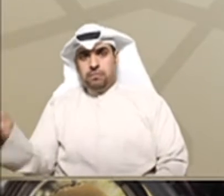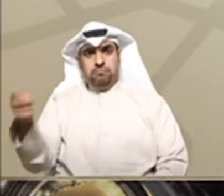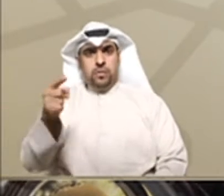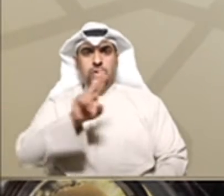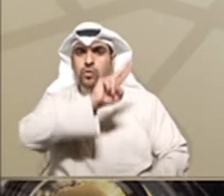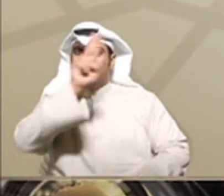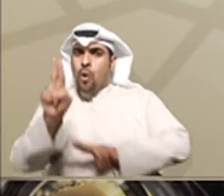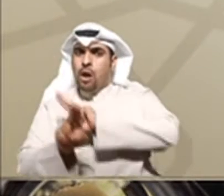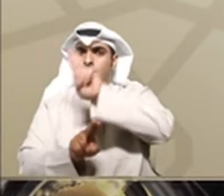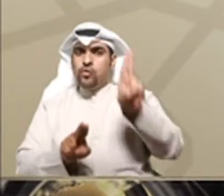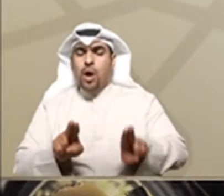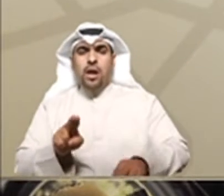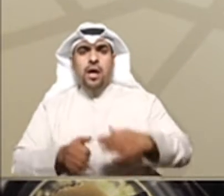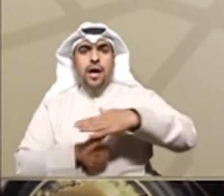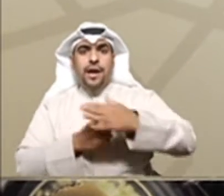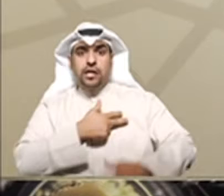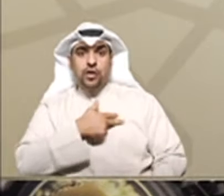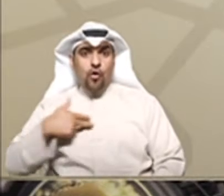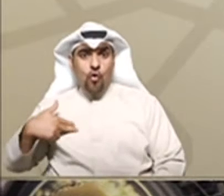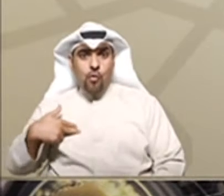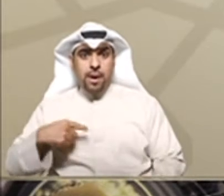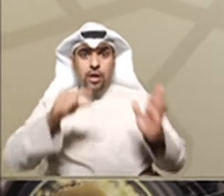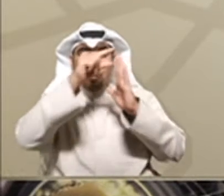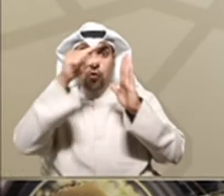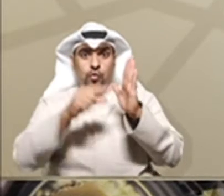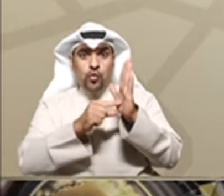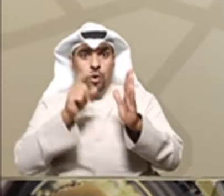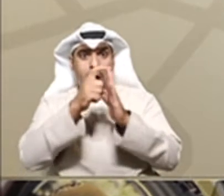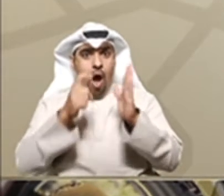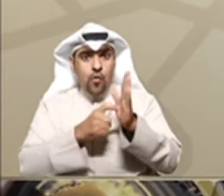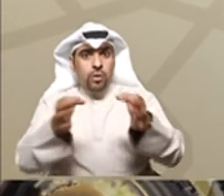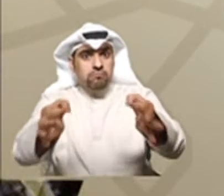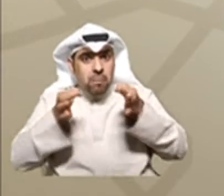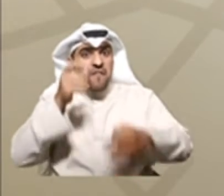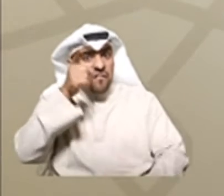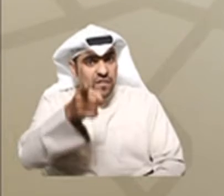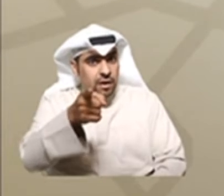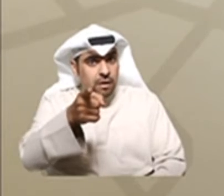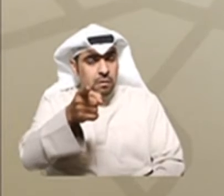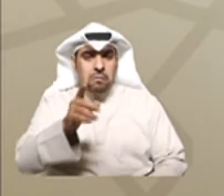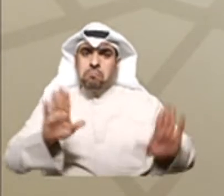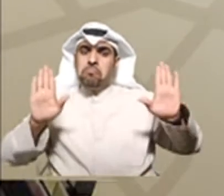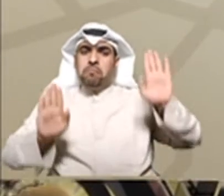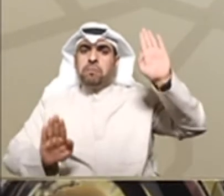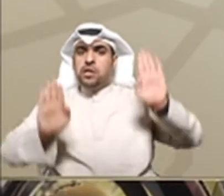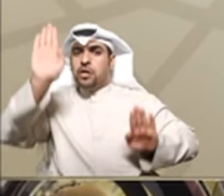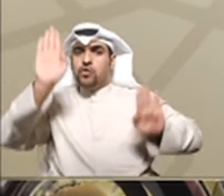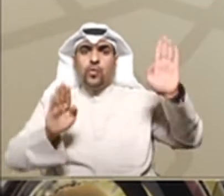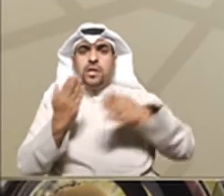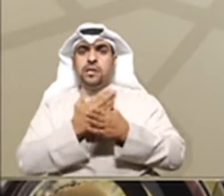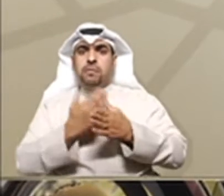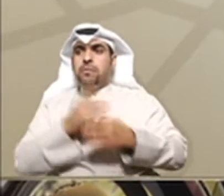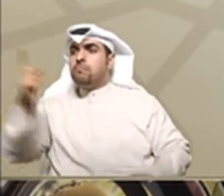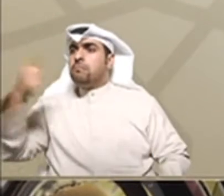إلى سمو رئيس الوزراء، ودعت اللجنة اليوم مجموعة من الأخوة لاستماع آرائهم،